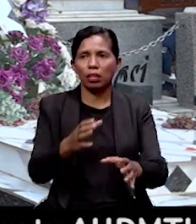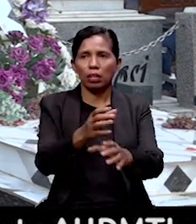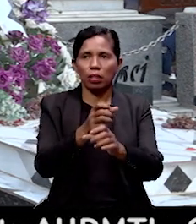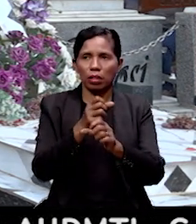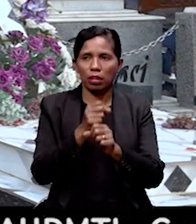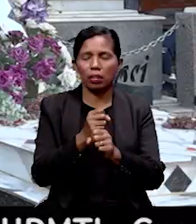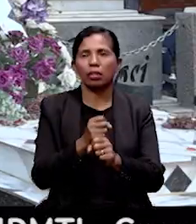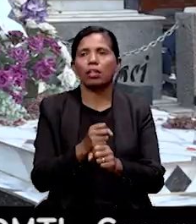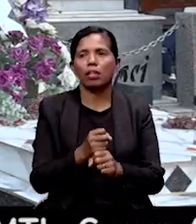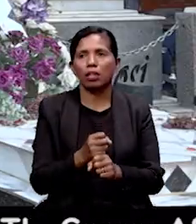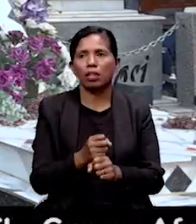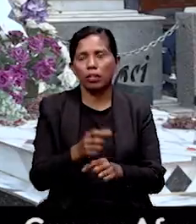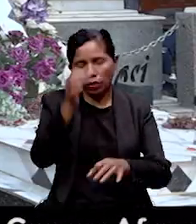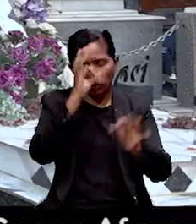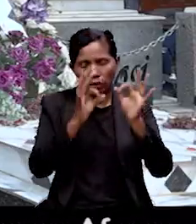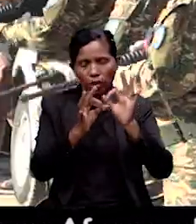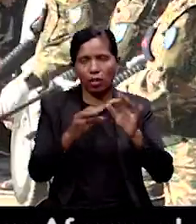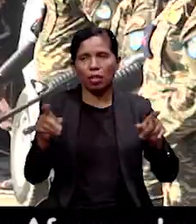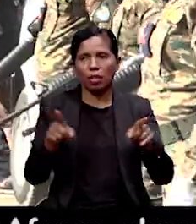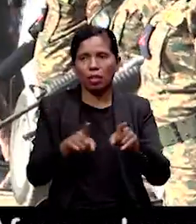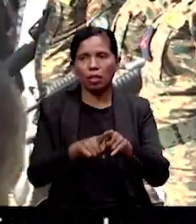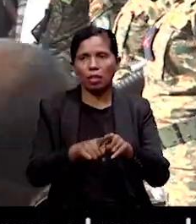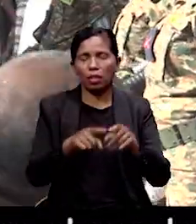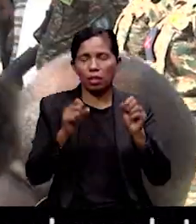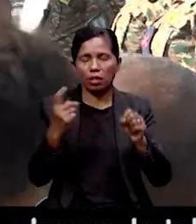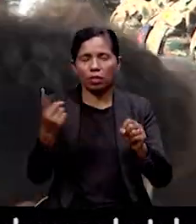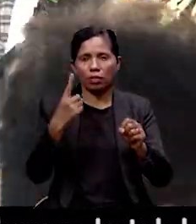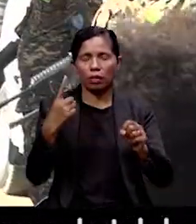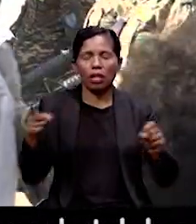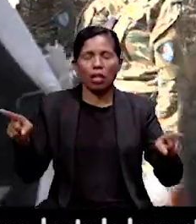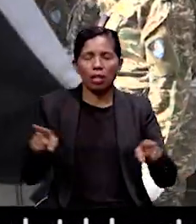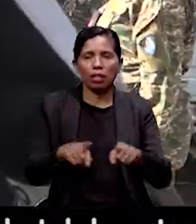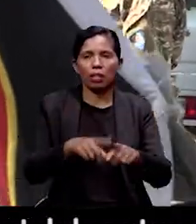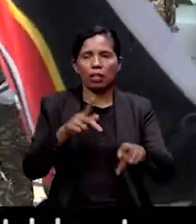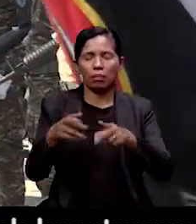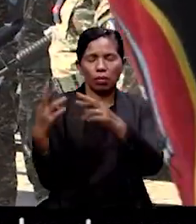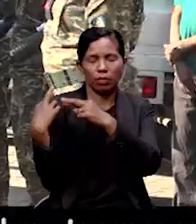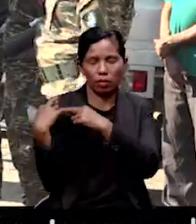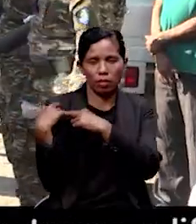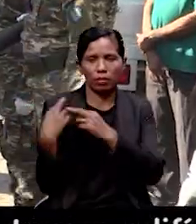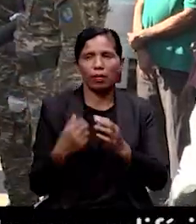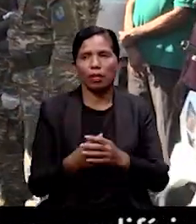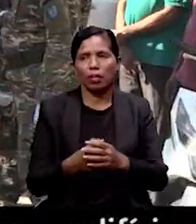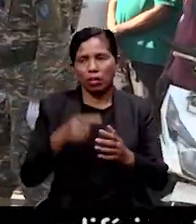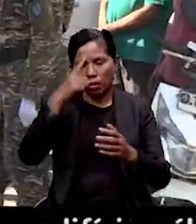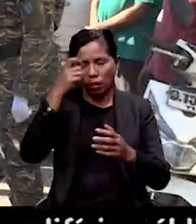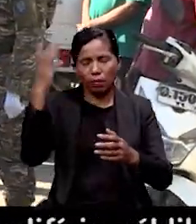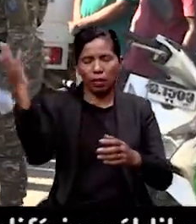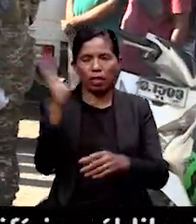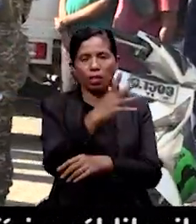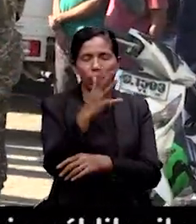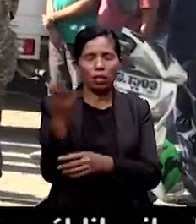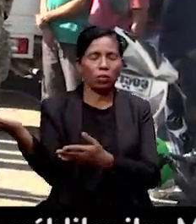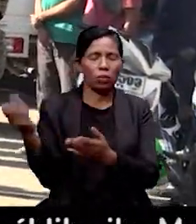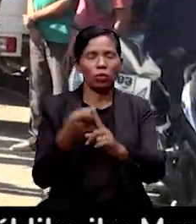doutrina fierne, i hanesan mos bilate te kata karik aktivu na fati, nia mos sai hanesan ema responsabel ida mos, tamba elaran toma glori mai ni, li